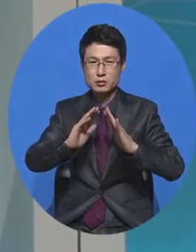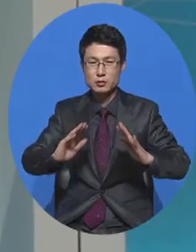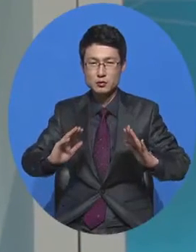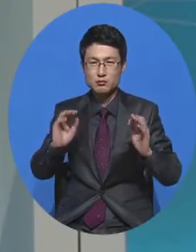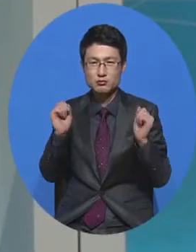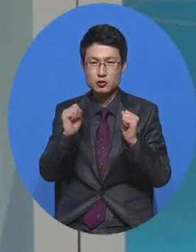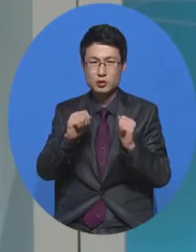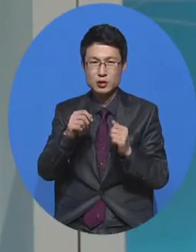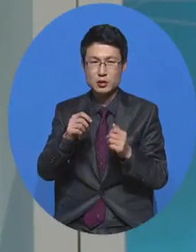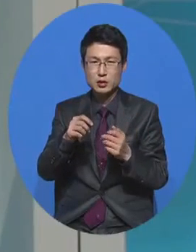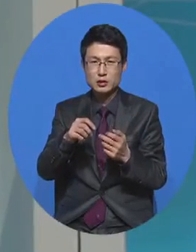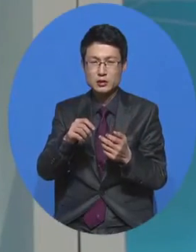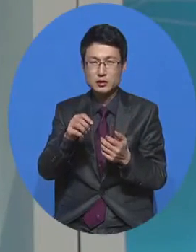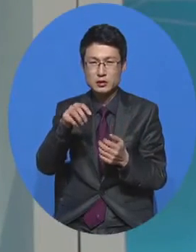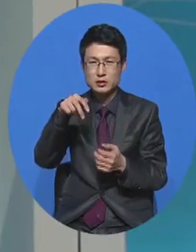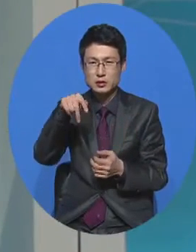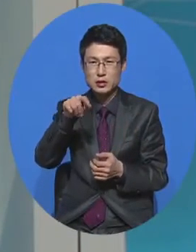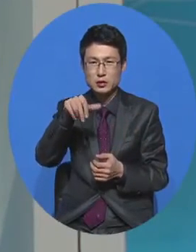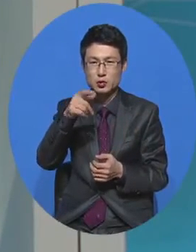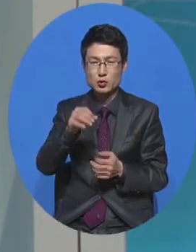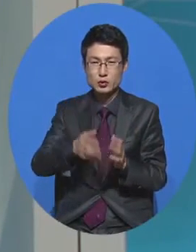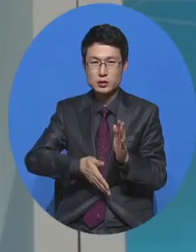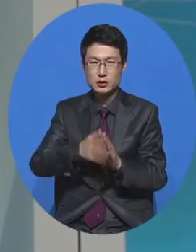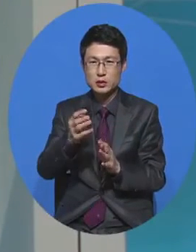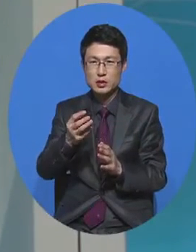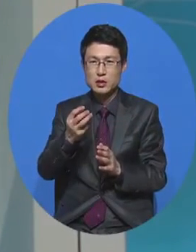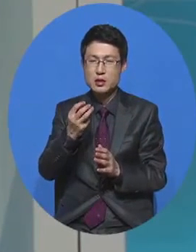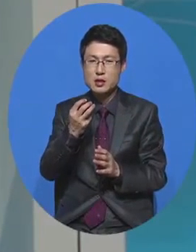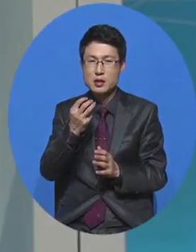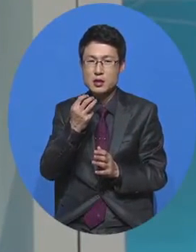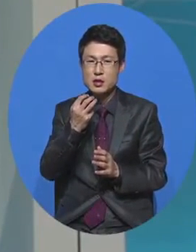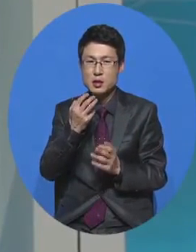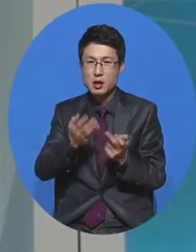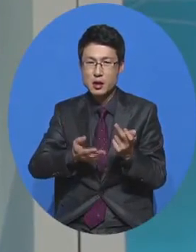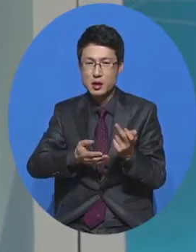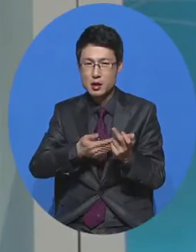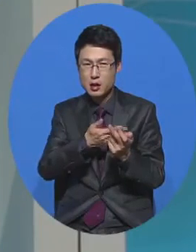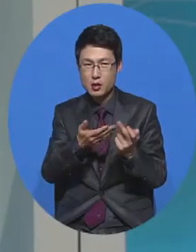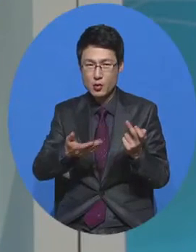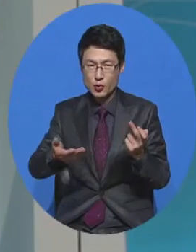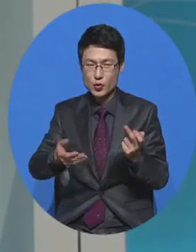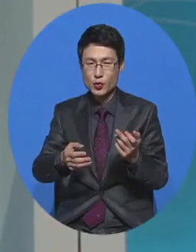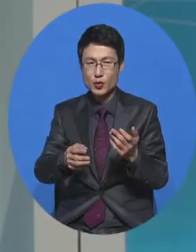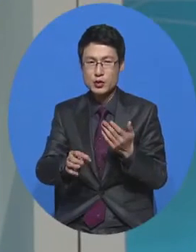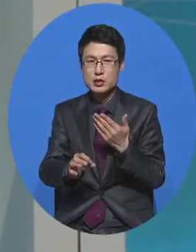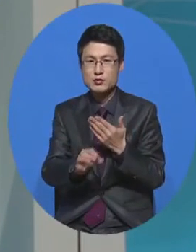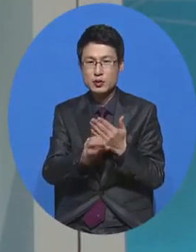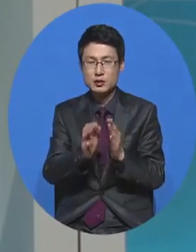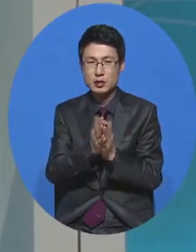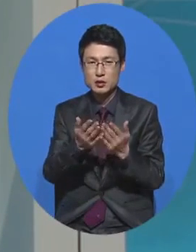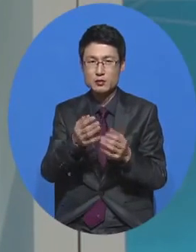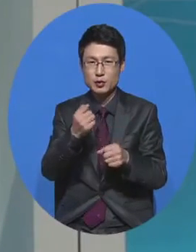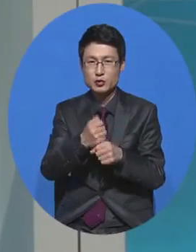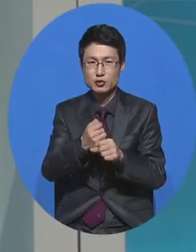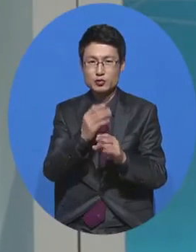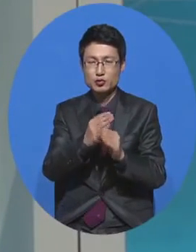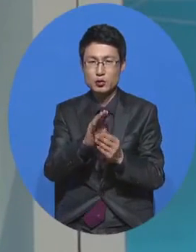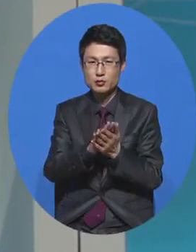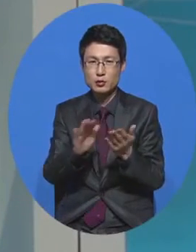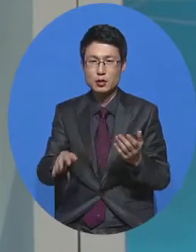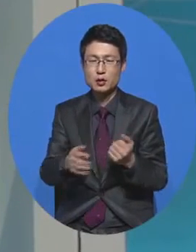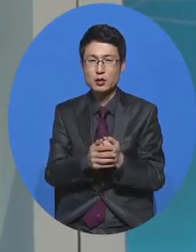그리고 어 강원도에서는 지금 보조 교제를 자체 제작을 하고 있습니다 내 내에 그래서 이걸 좀